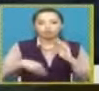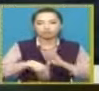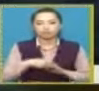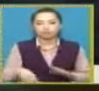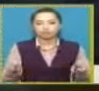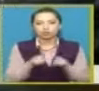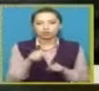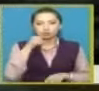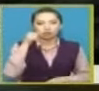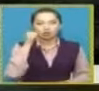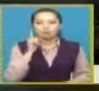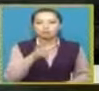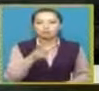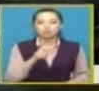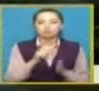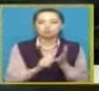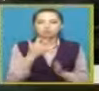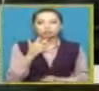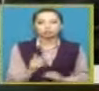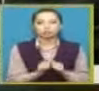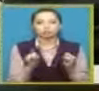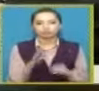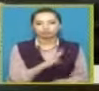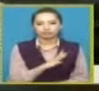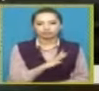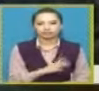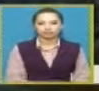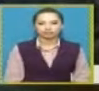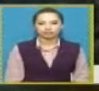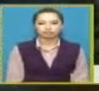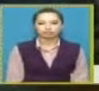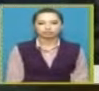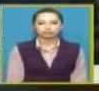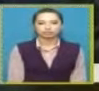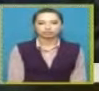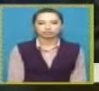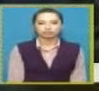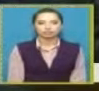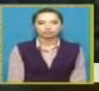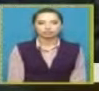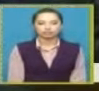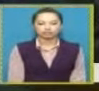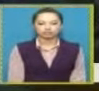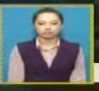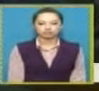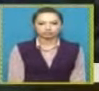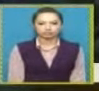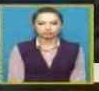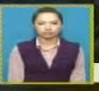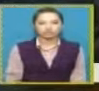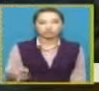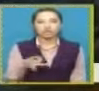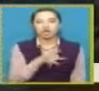салыстырғанда 1361-ге артып отыр. Қылмыстық істермен сапа мәселесі өте жақсы.